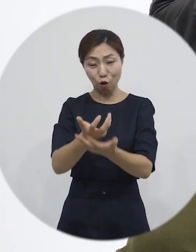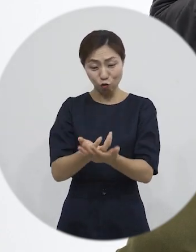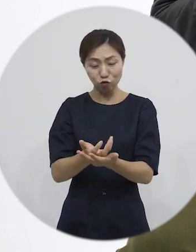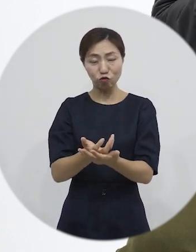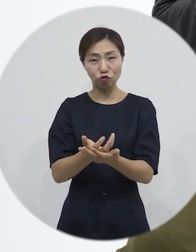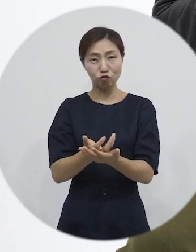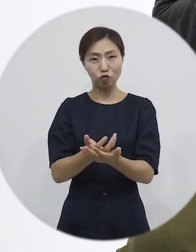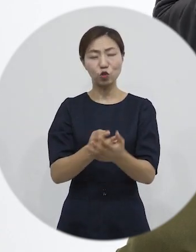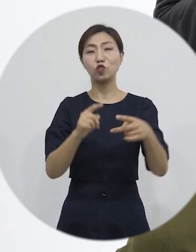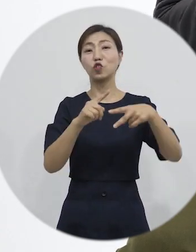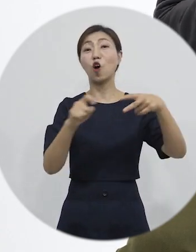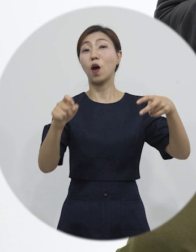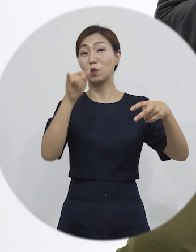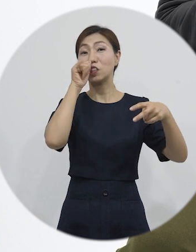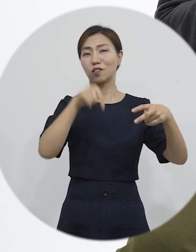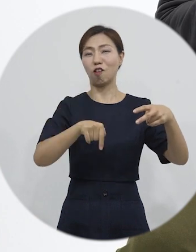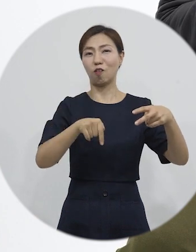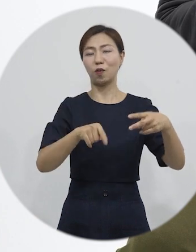서대문구에서는 시행을 하고 있습니다. 지금